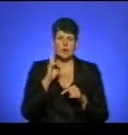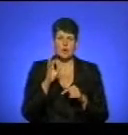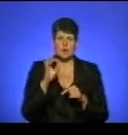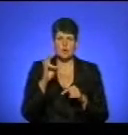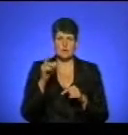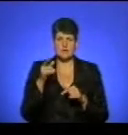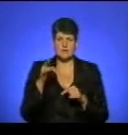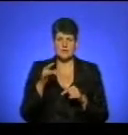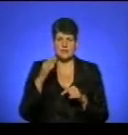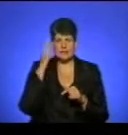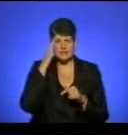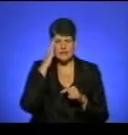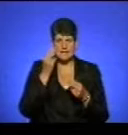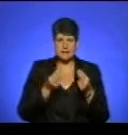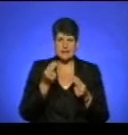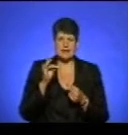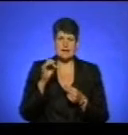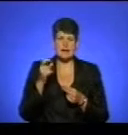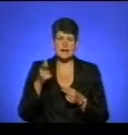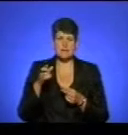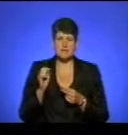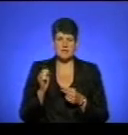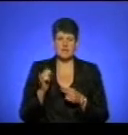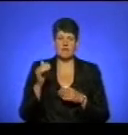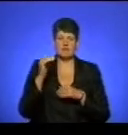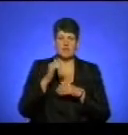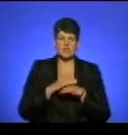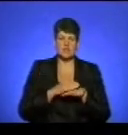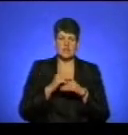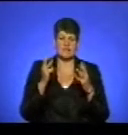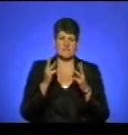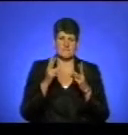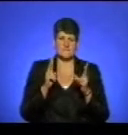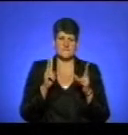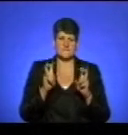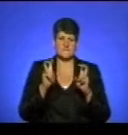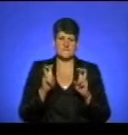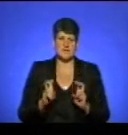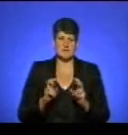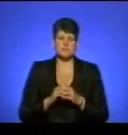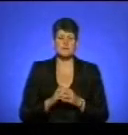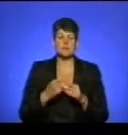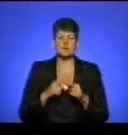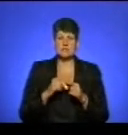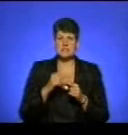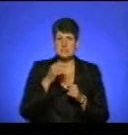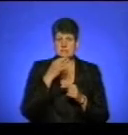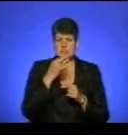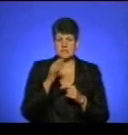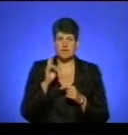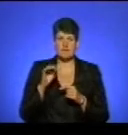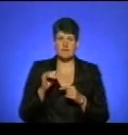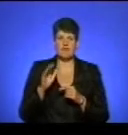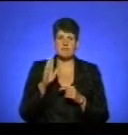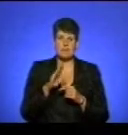програмі інтелектуальні ігри, регбі, вечірні ватри. Триватиме табір до 7 липня. Повідомив комендант табору Василь